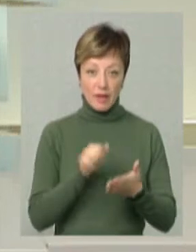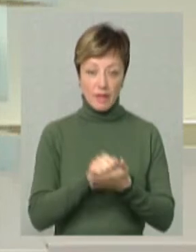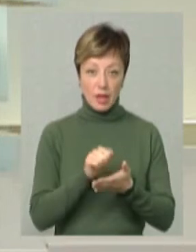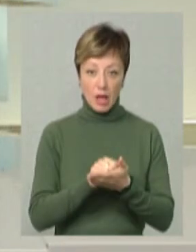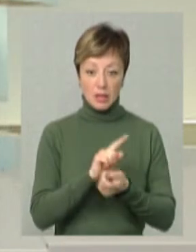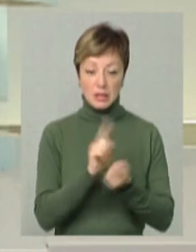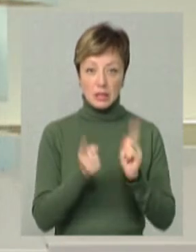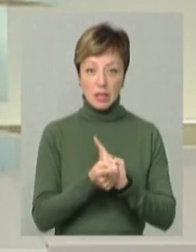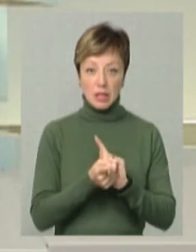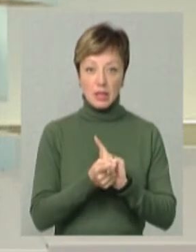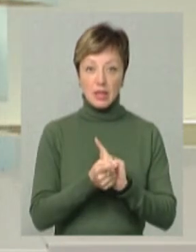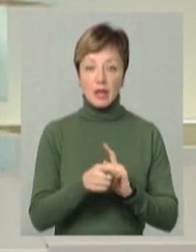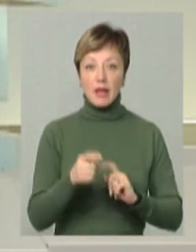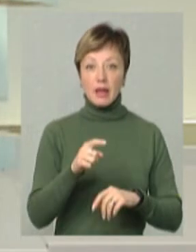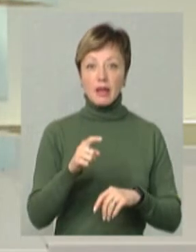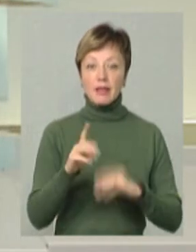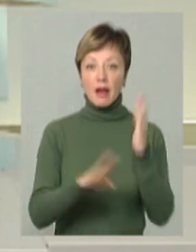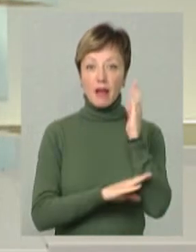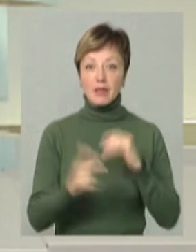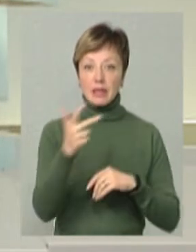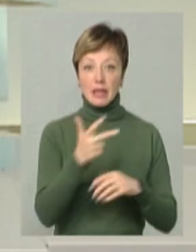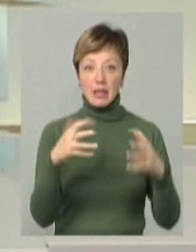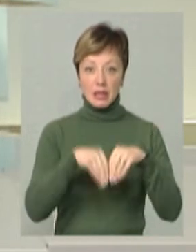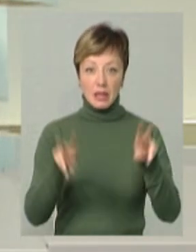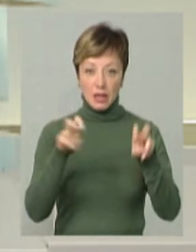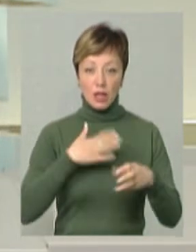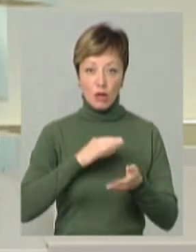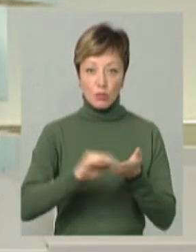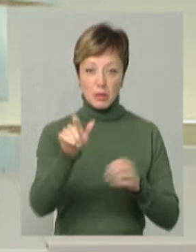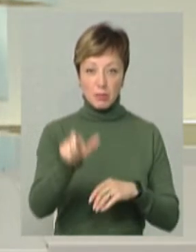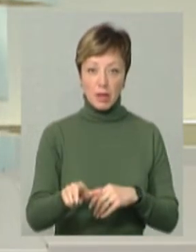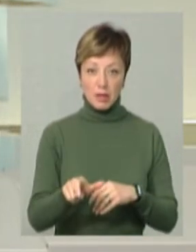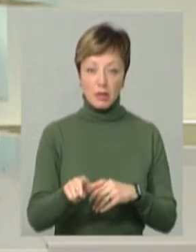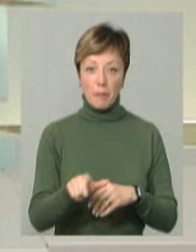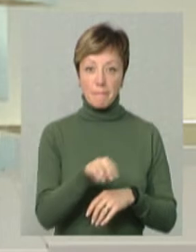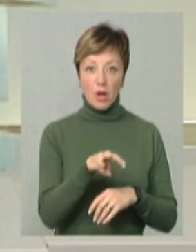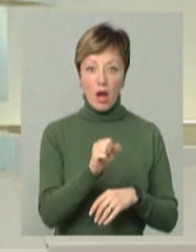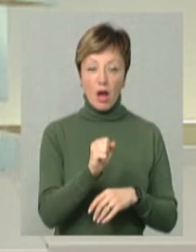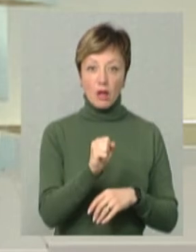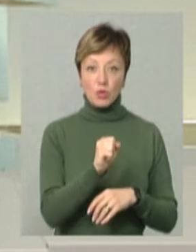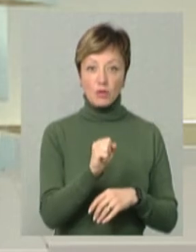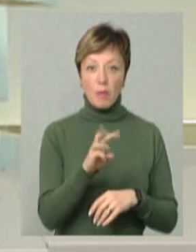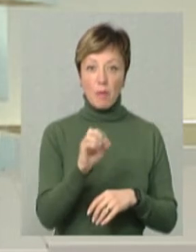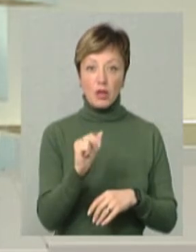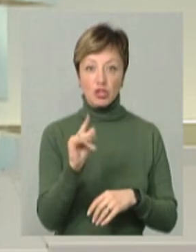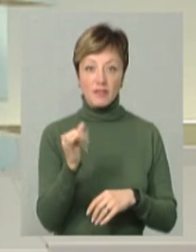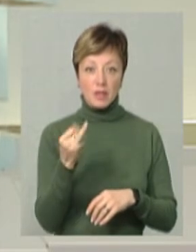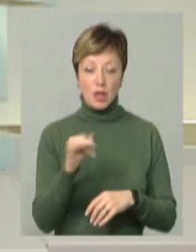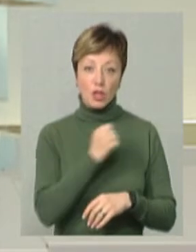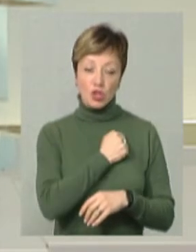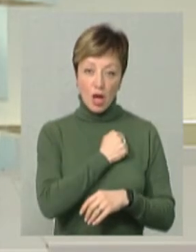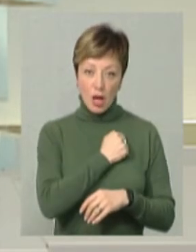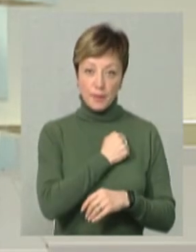видання» стало видання «Древо триєдине». Це нашого письменника Миколи Антоновича Мачківського. На